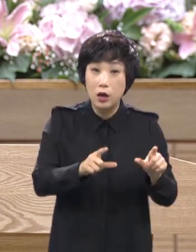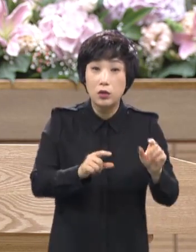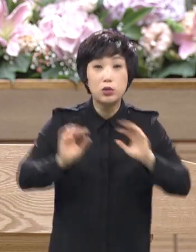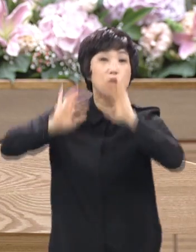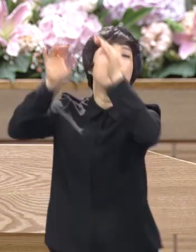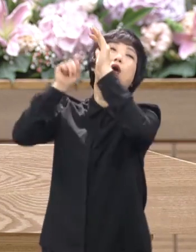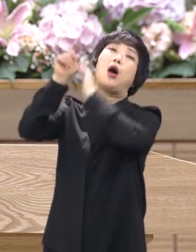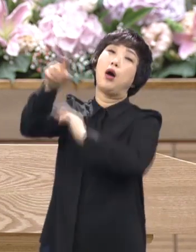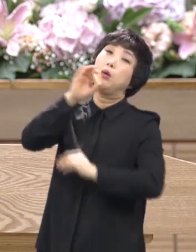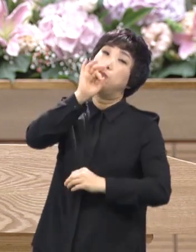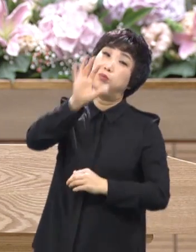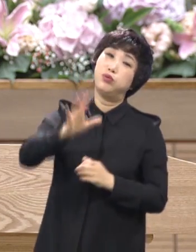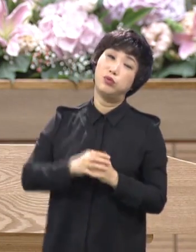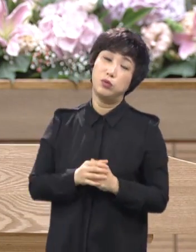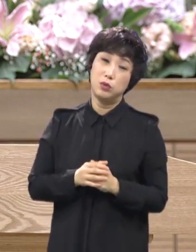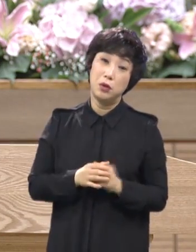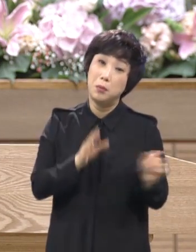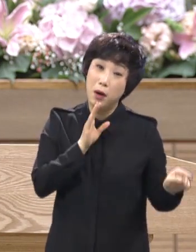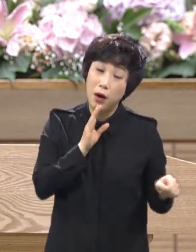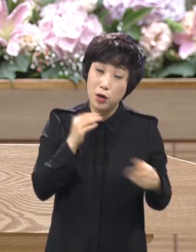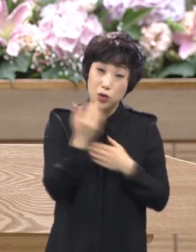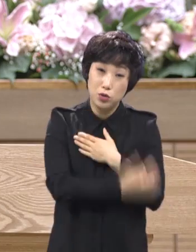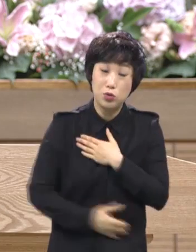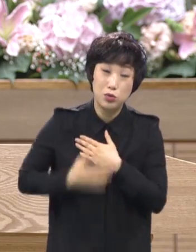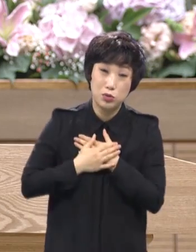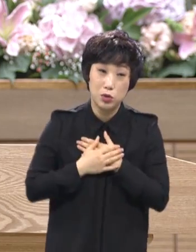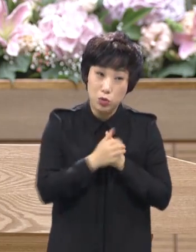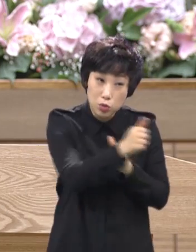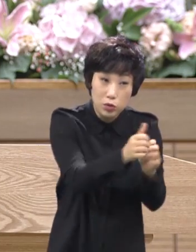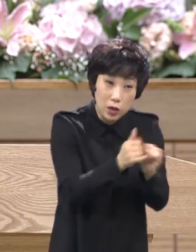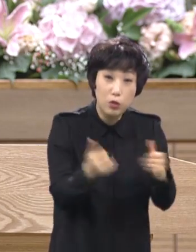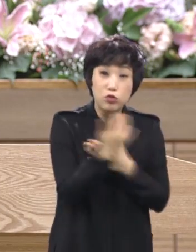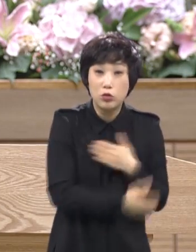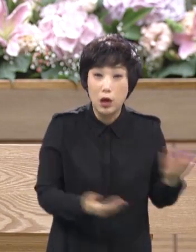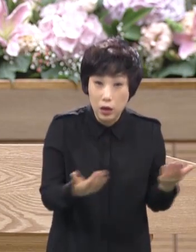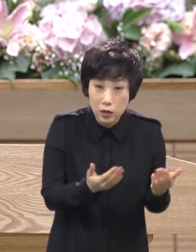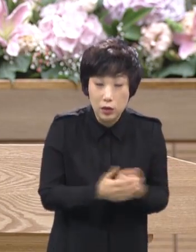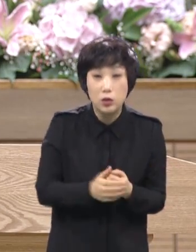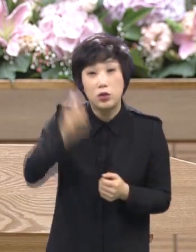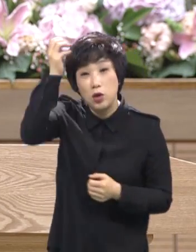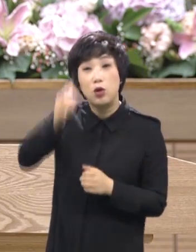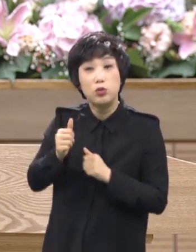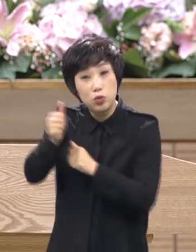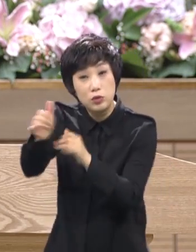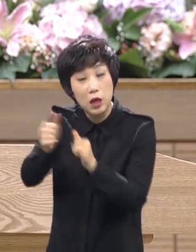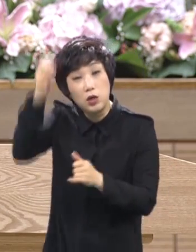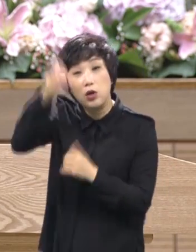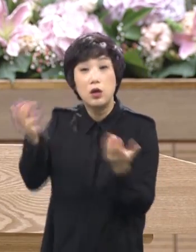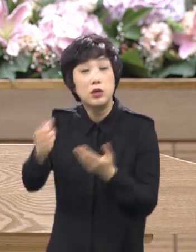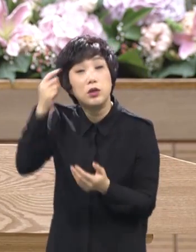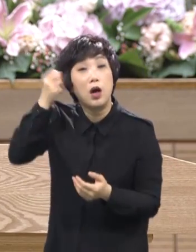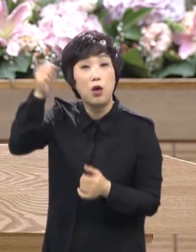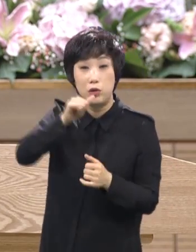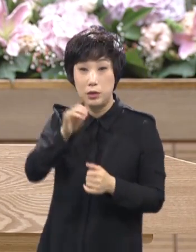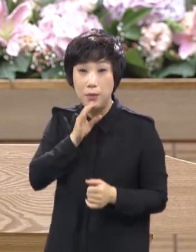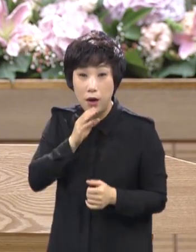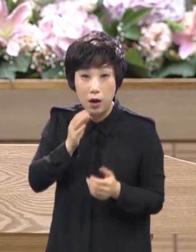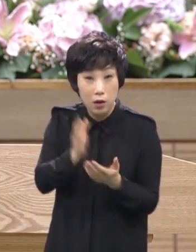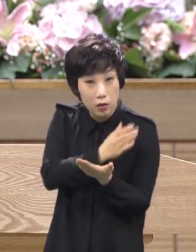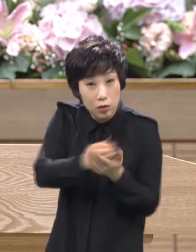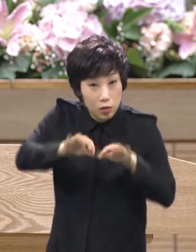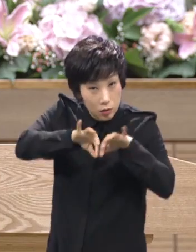간다는 거예요. 육신을 쫓는 자는 육신의 일을, 영을 주는 자는 영의 일을